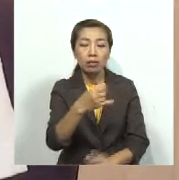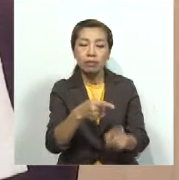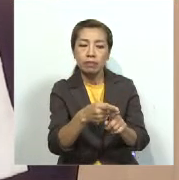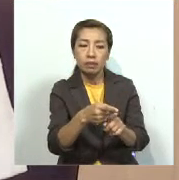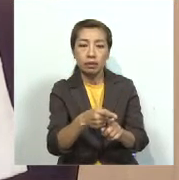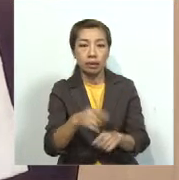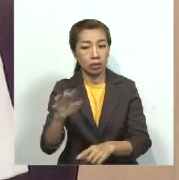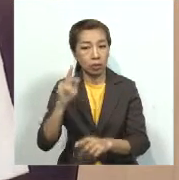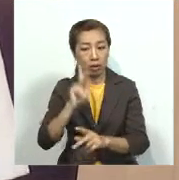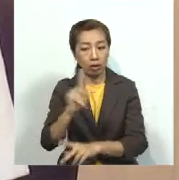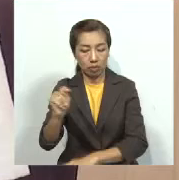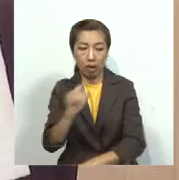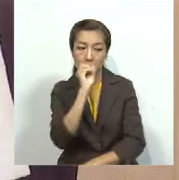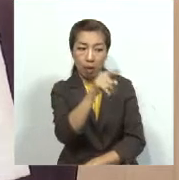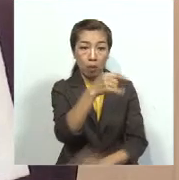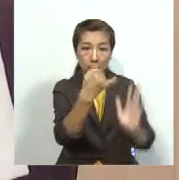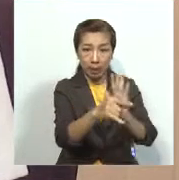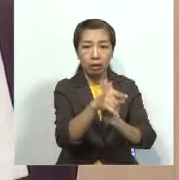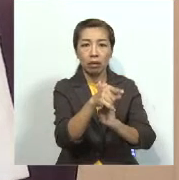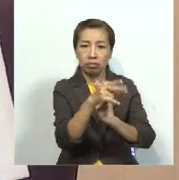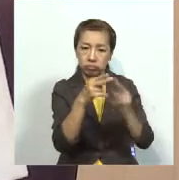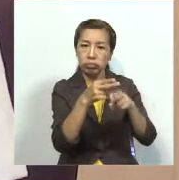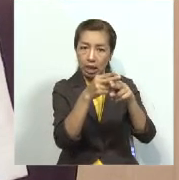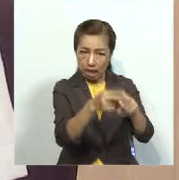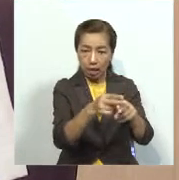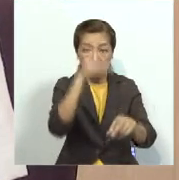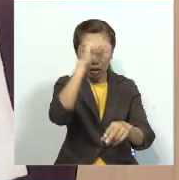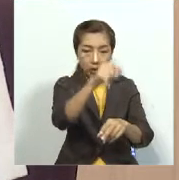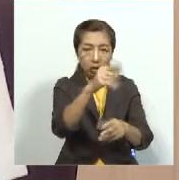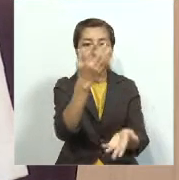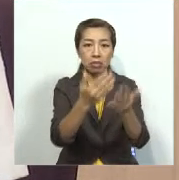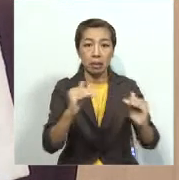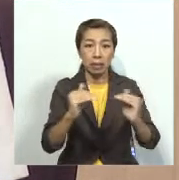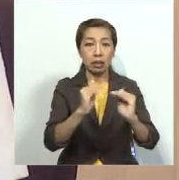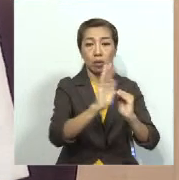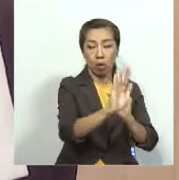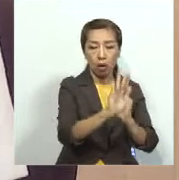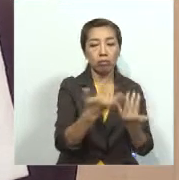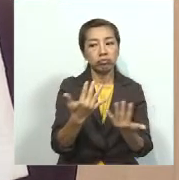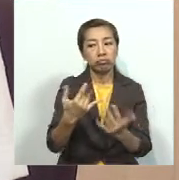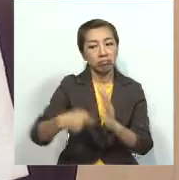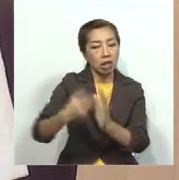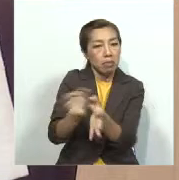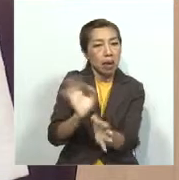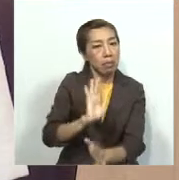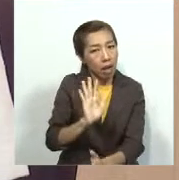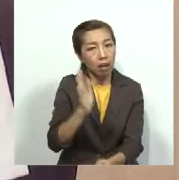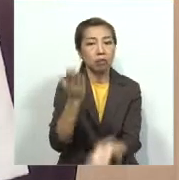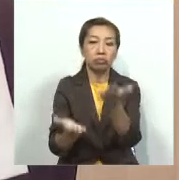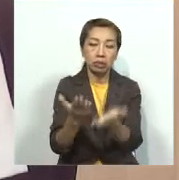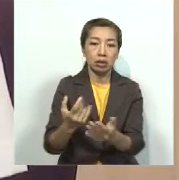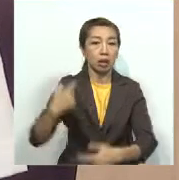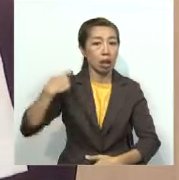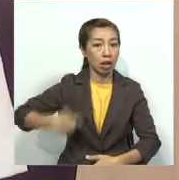จะไม่ให้ถ้อยคำหรือมีหนังสือชี้แจงแสดงพยานหลักฐานแก้ข้อกล่าวหาและมีสิทธิ์ที่จะให้ทนาย